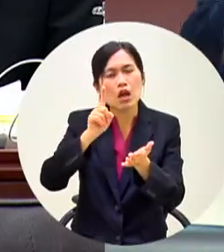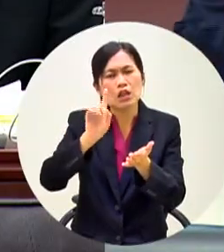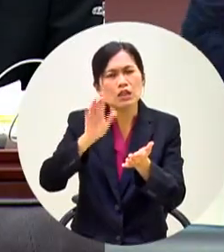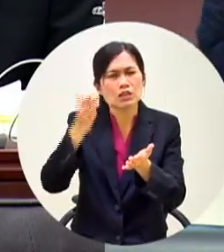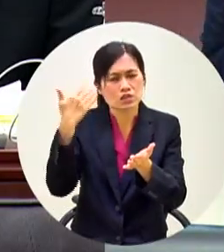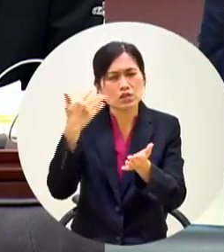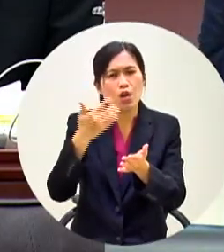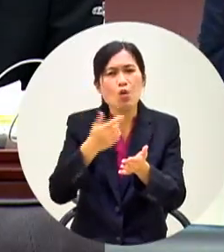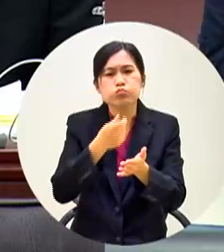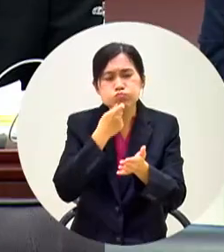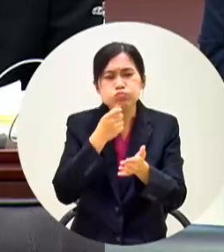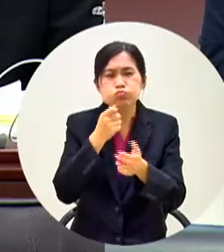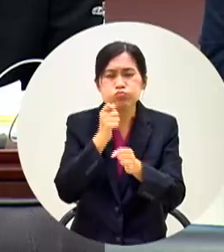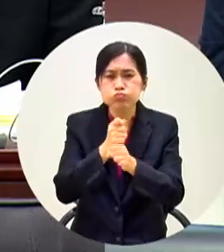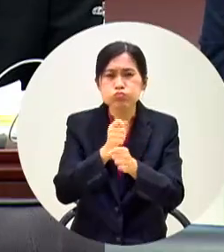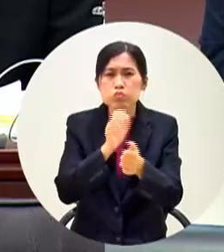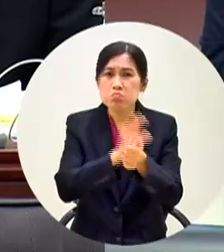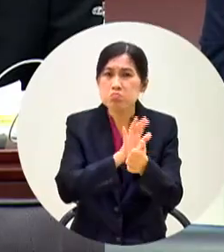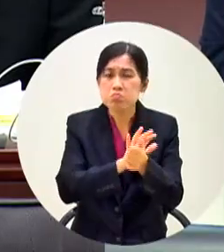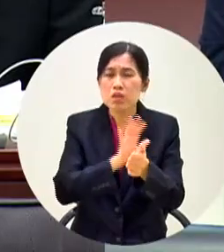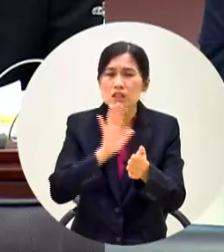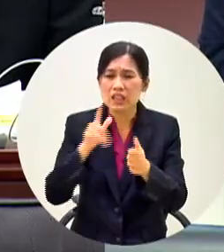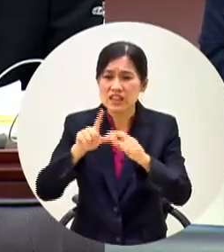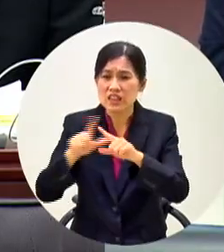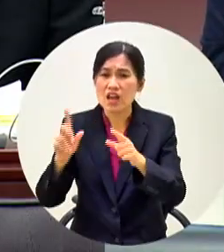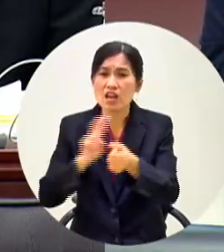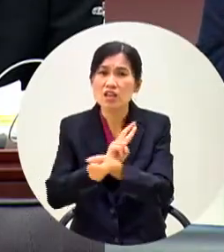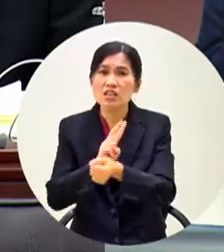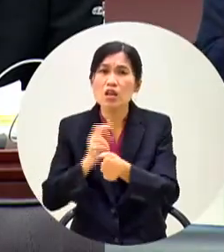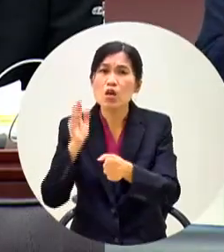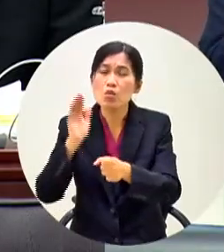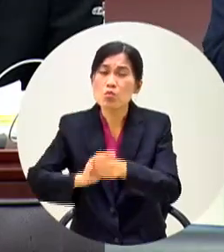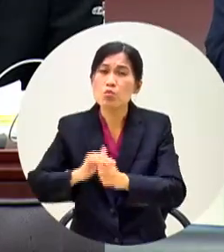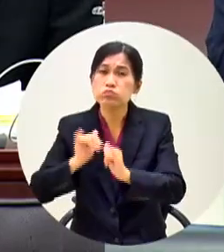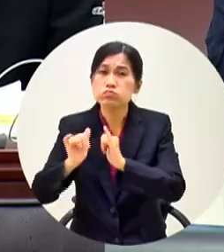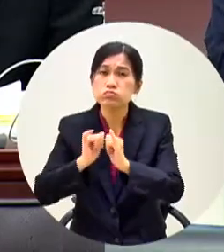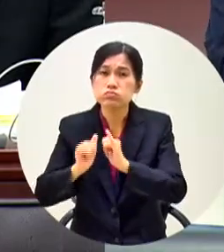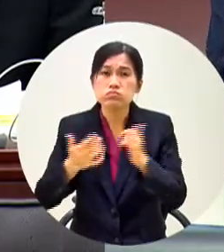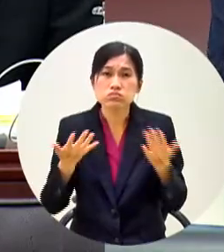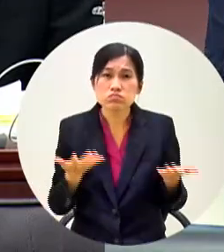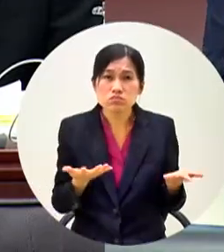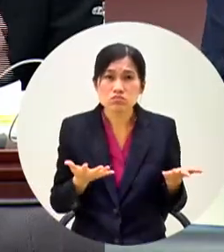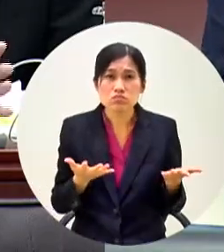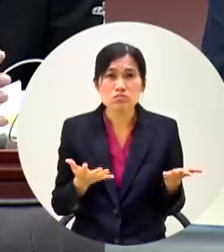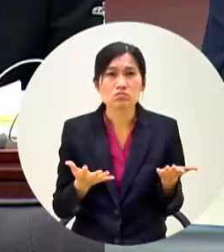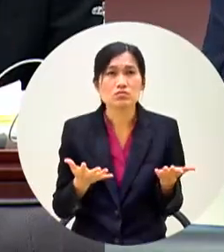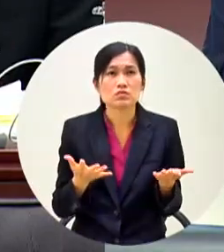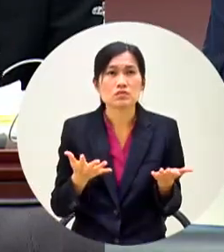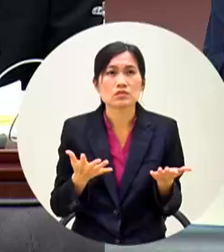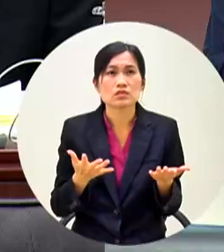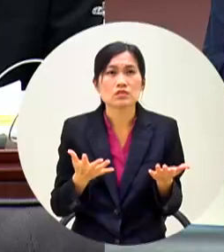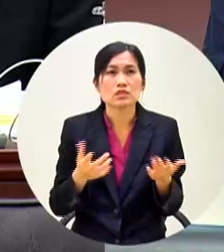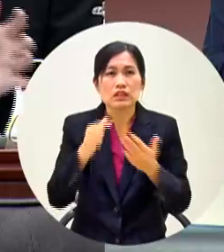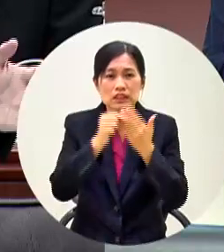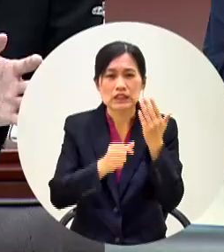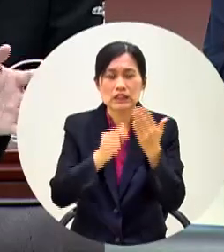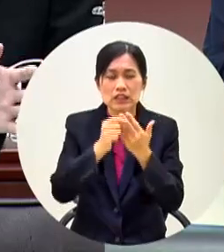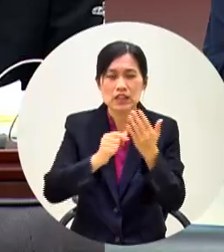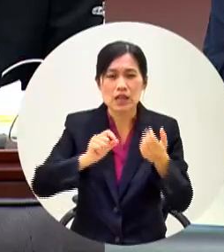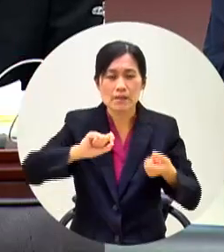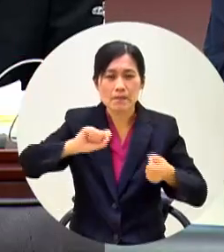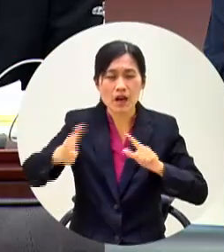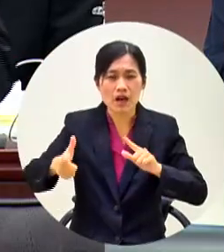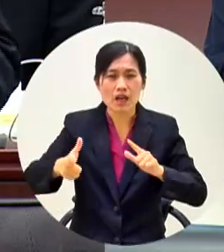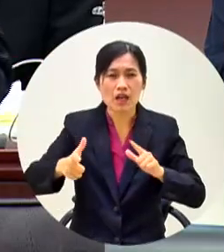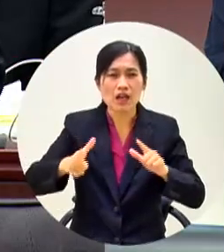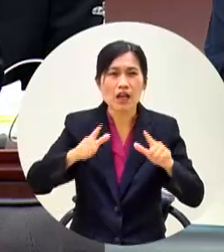于大林埔的居民，你可以这样苛刻吗？ 这个 可以这样苛刻吗？所以 两个条件不同，大林埔的条